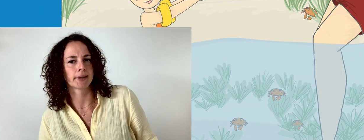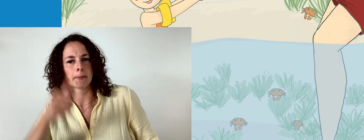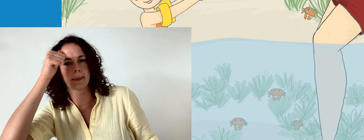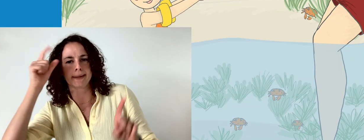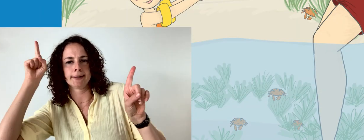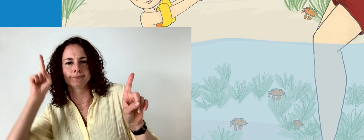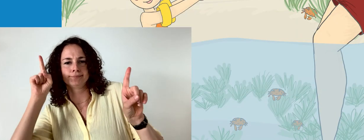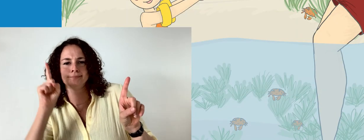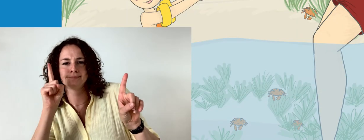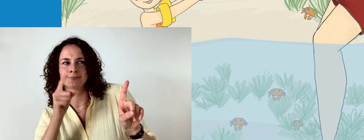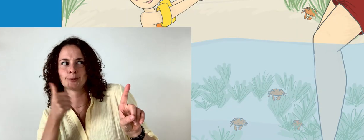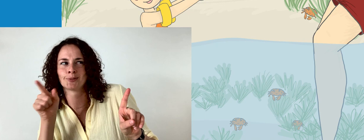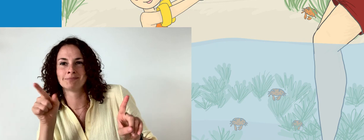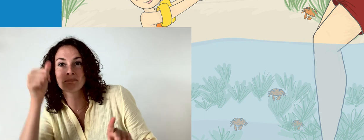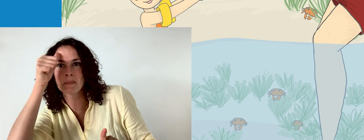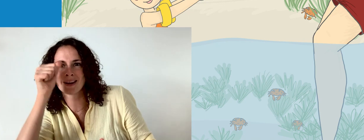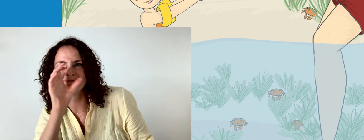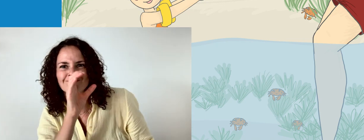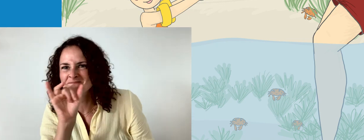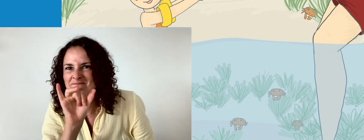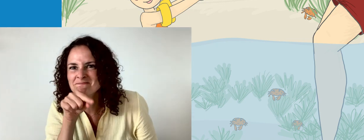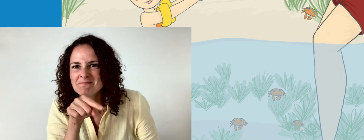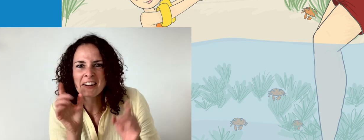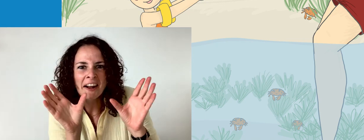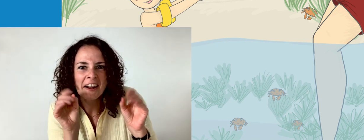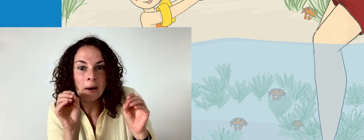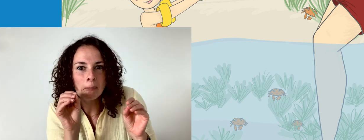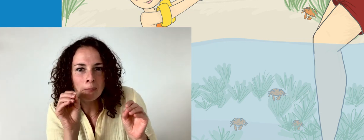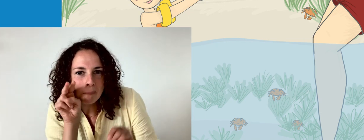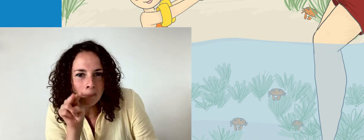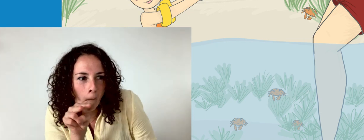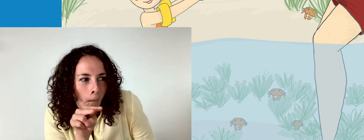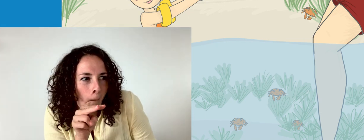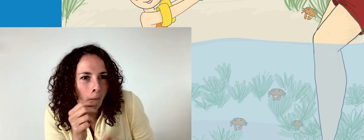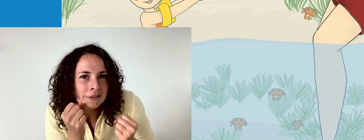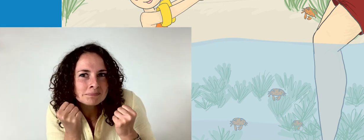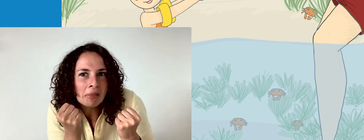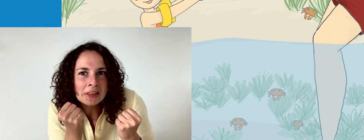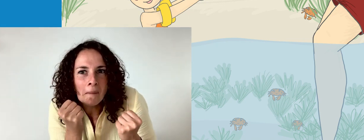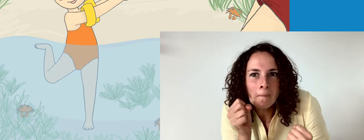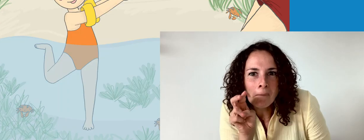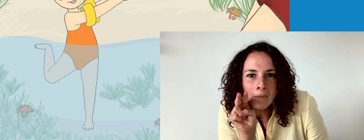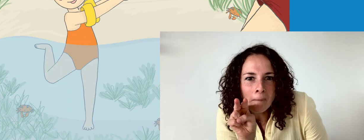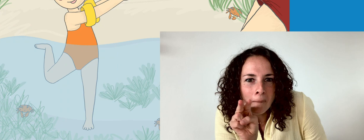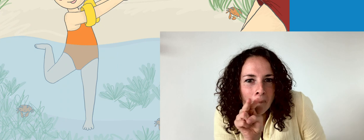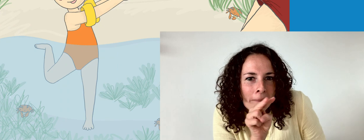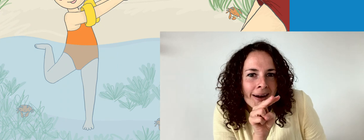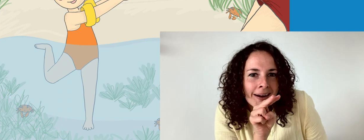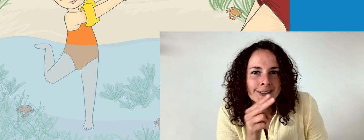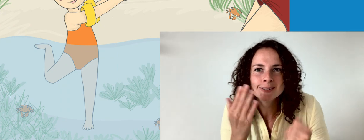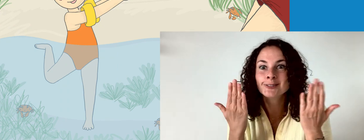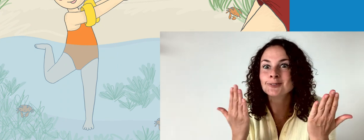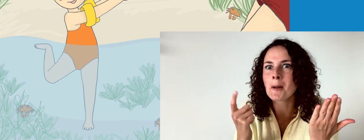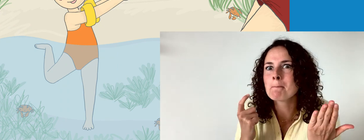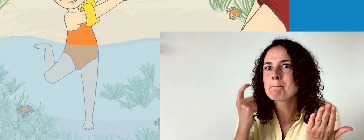Papa is er ook bijgekomen Want die krabben bekijken Vindt hij al even spannend Daar gaan ze